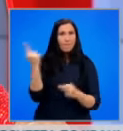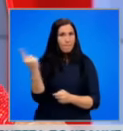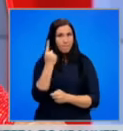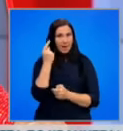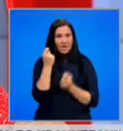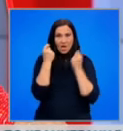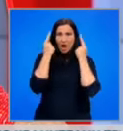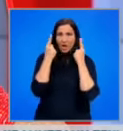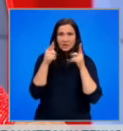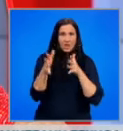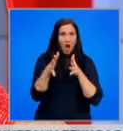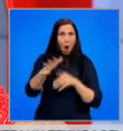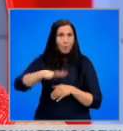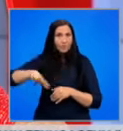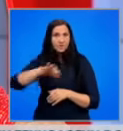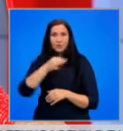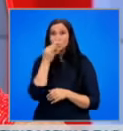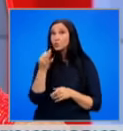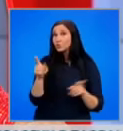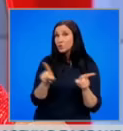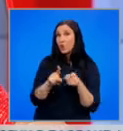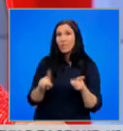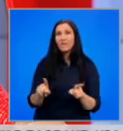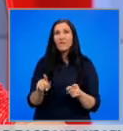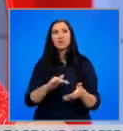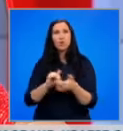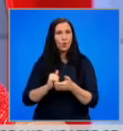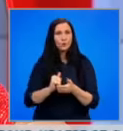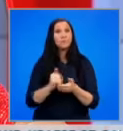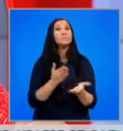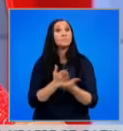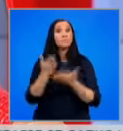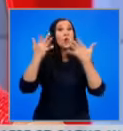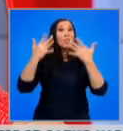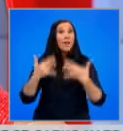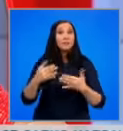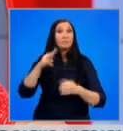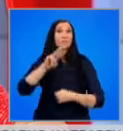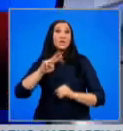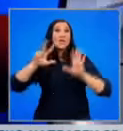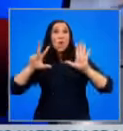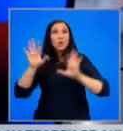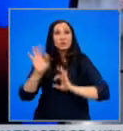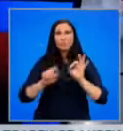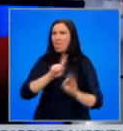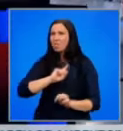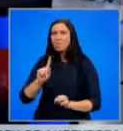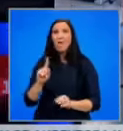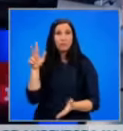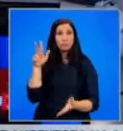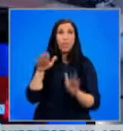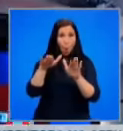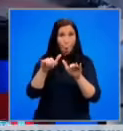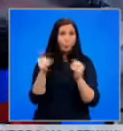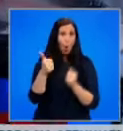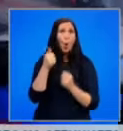реакции на обществото за случващото се в управляващата коалиция. Според данните, 38% не одобряват